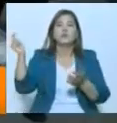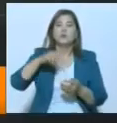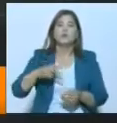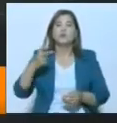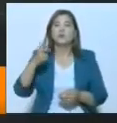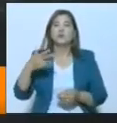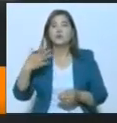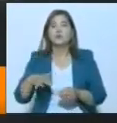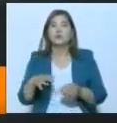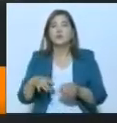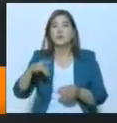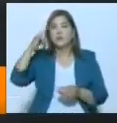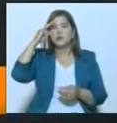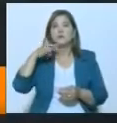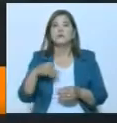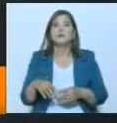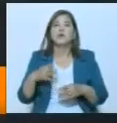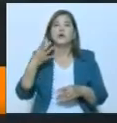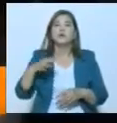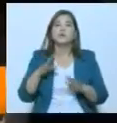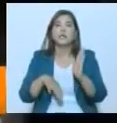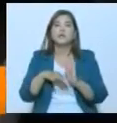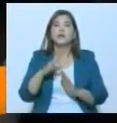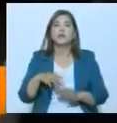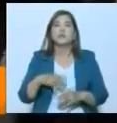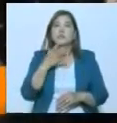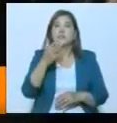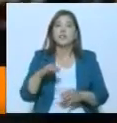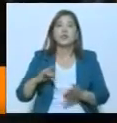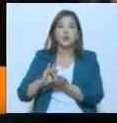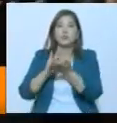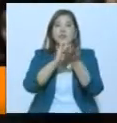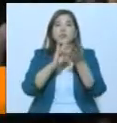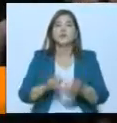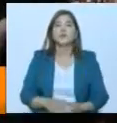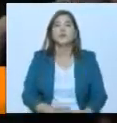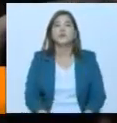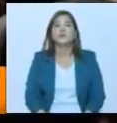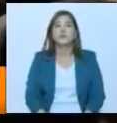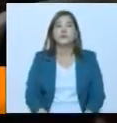қазақстандықтар болса, 40 мыңнан астамы шетелдік турист. Абзал Айхат, Саламат Таумұрынов, Дидар.